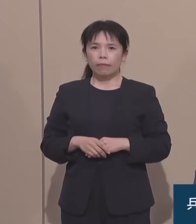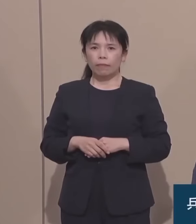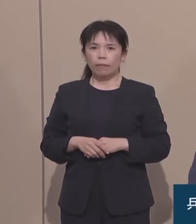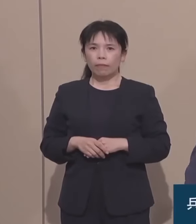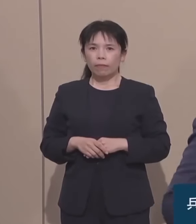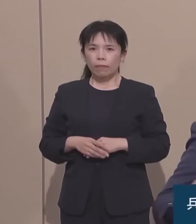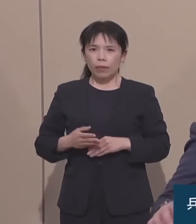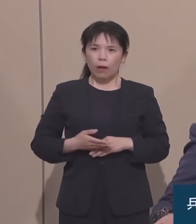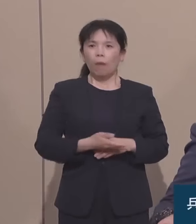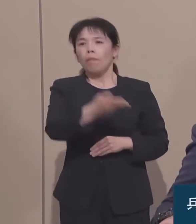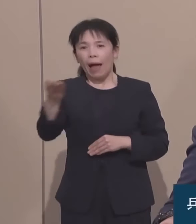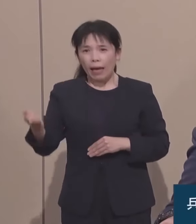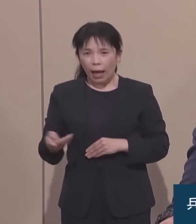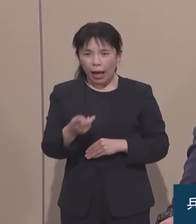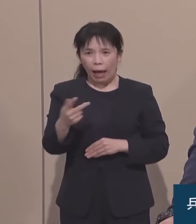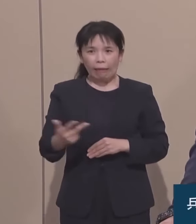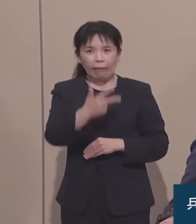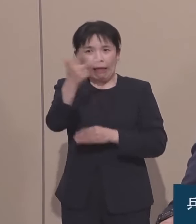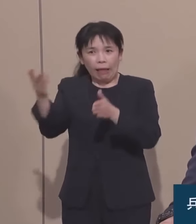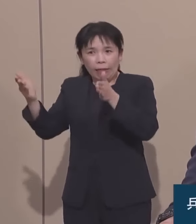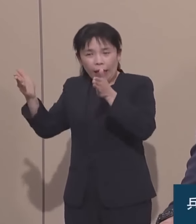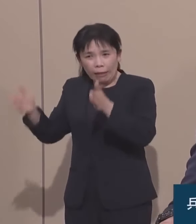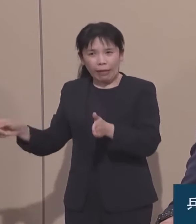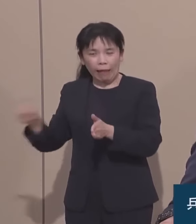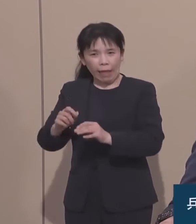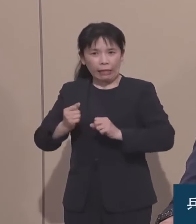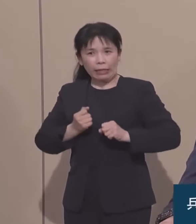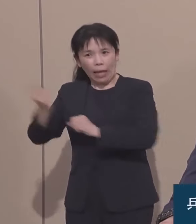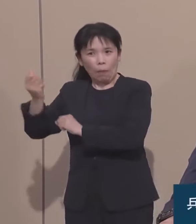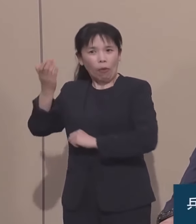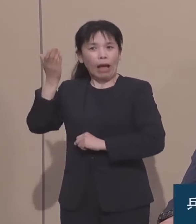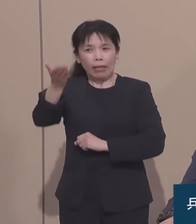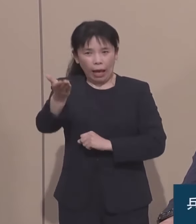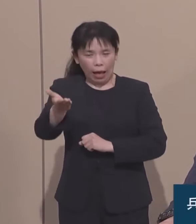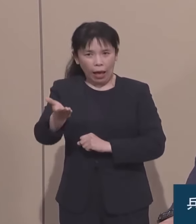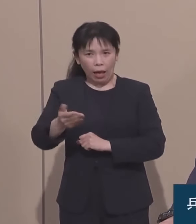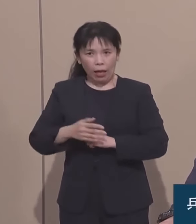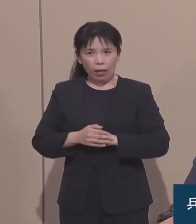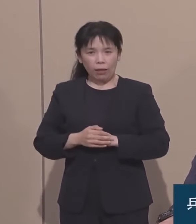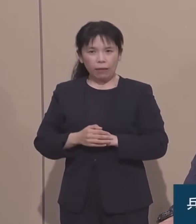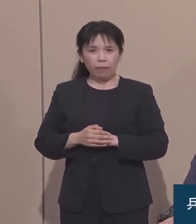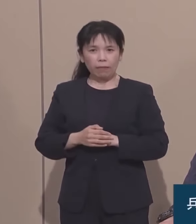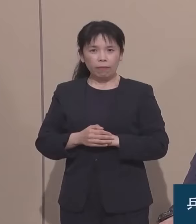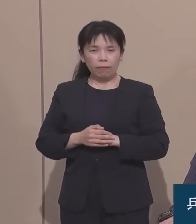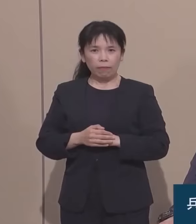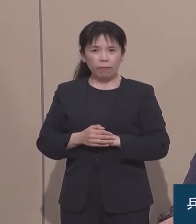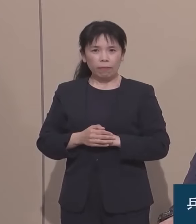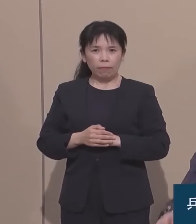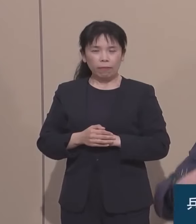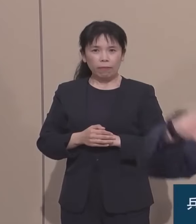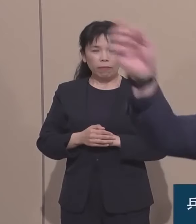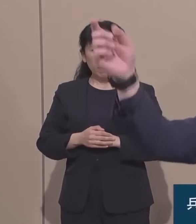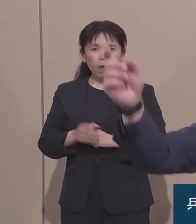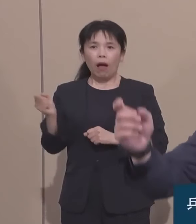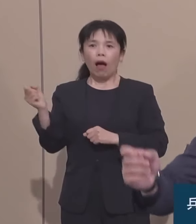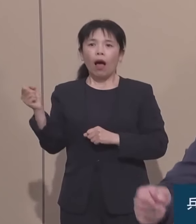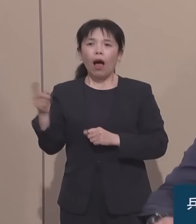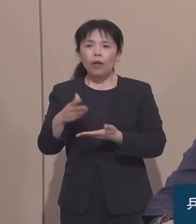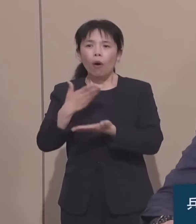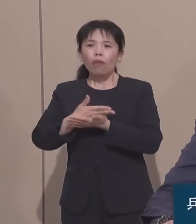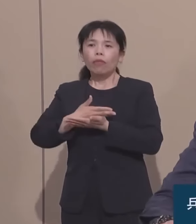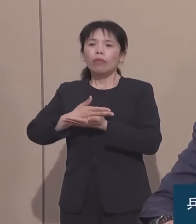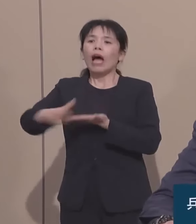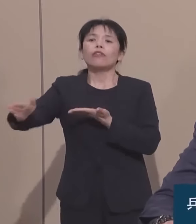ですお前ら7年間何サボっとったんじゃボケこらかすはお前